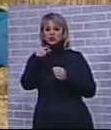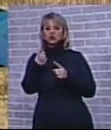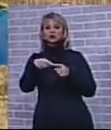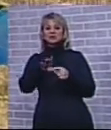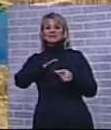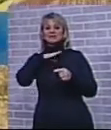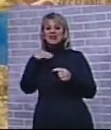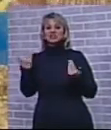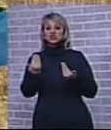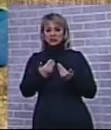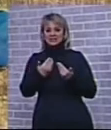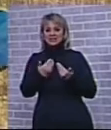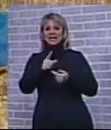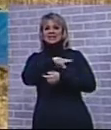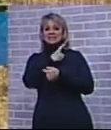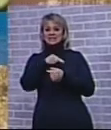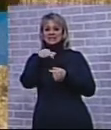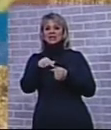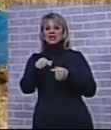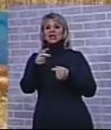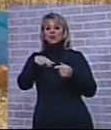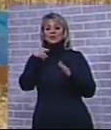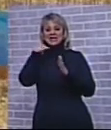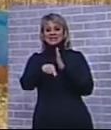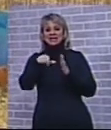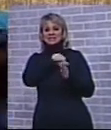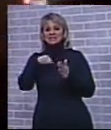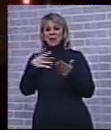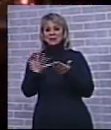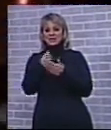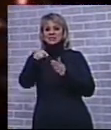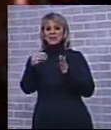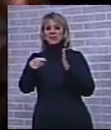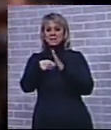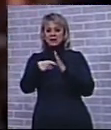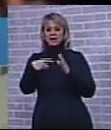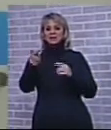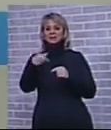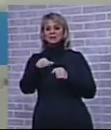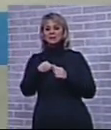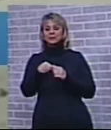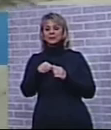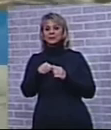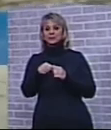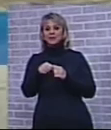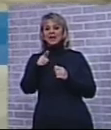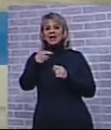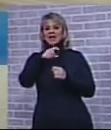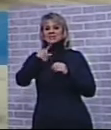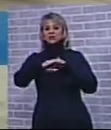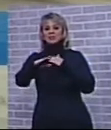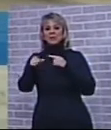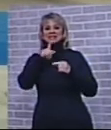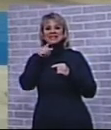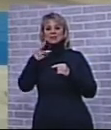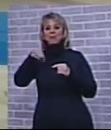есть хватит жизненных сил ему самому достать пропитание. Газон на поле зазеленеет